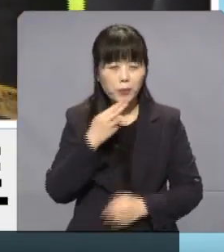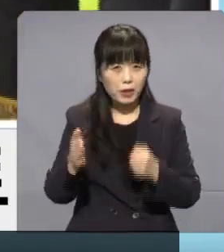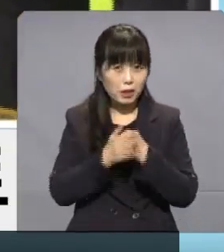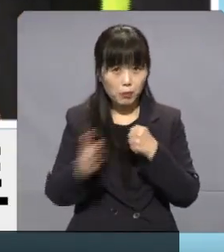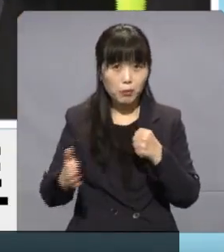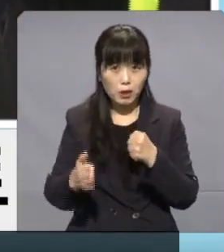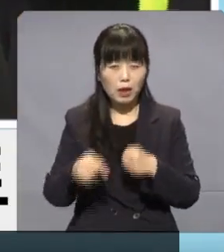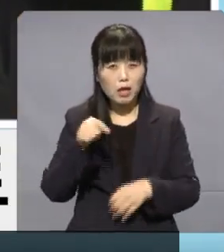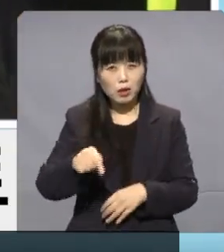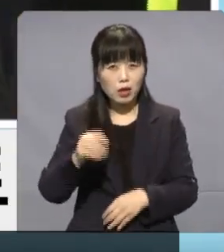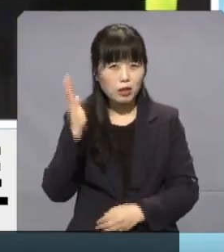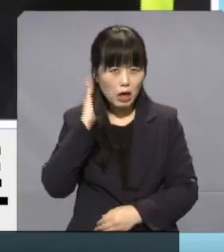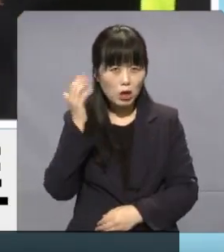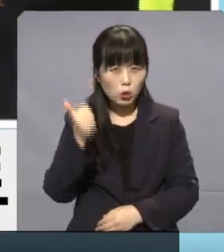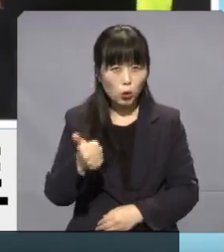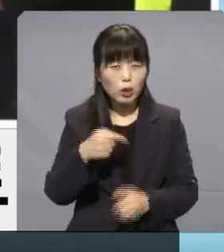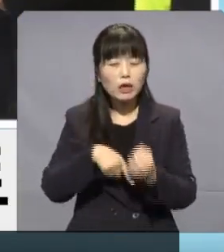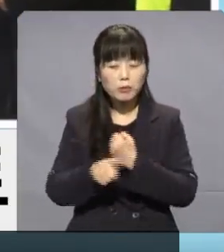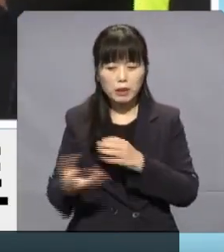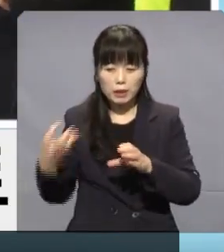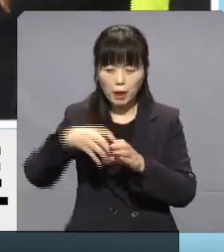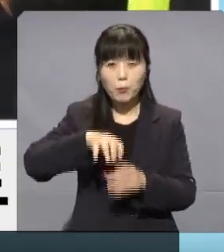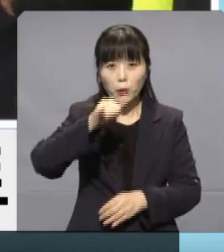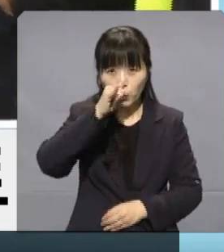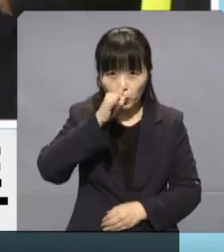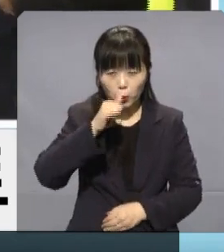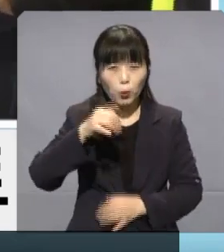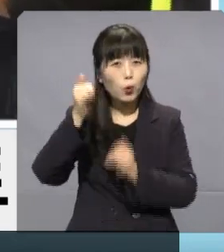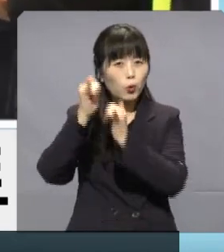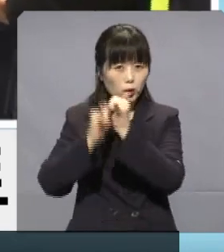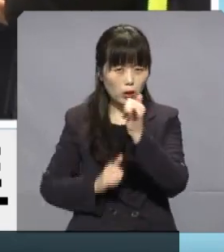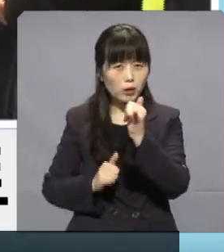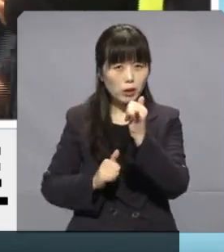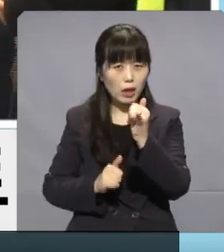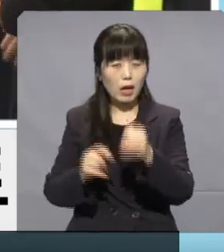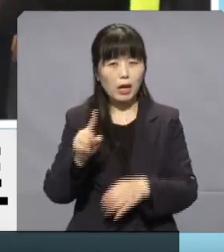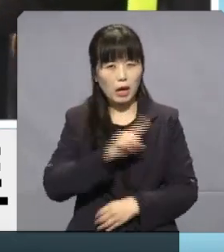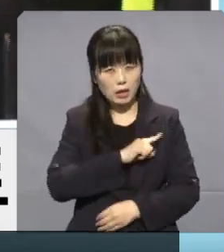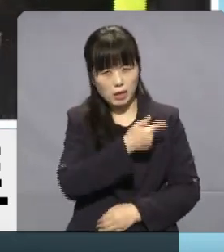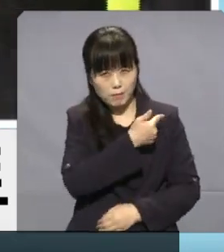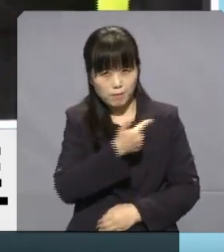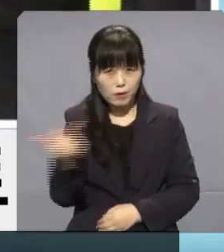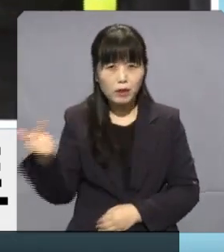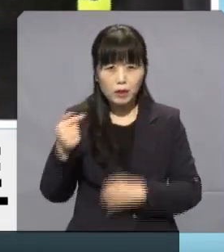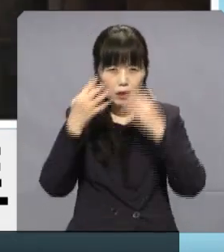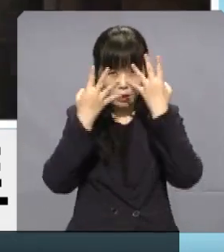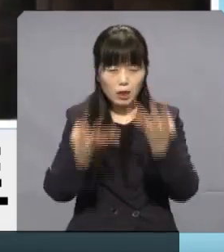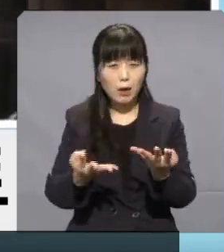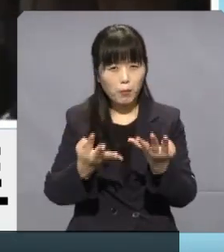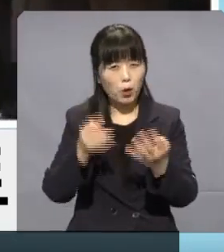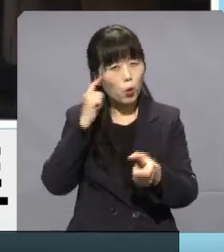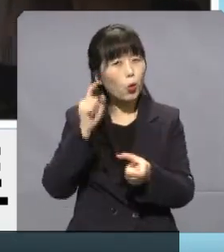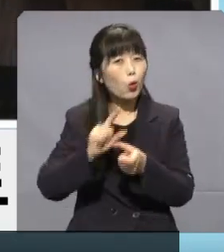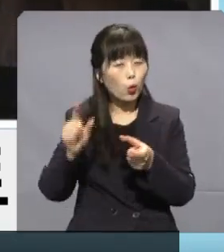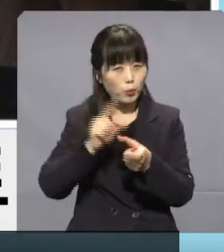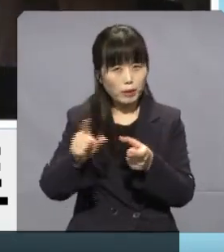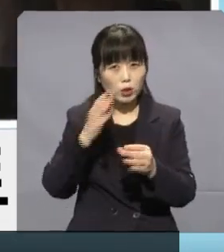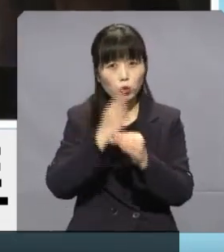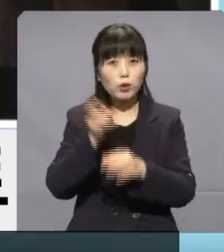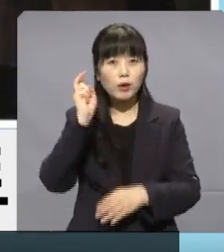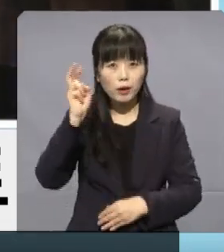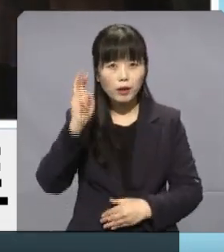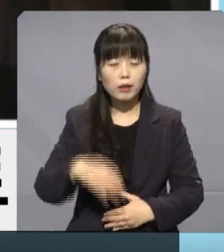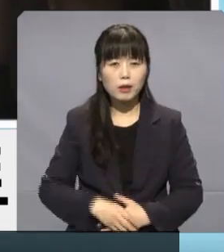여기에 대통령실 상당히 좀 의미를 부여하고 있고 역대 아마 가장 대대적인 어떤 사면을 네. 고민하고 있는 것이 아닌가